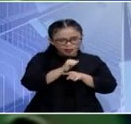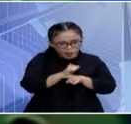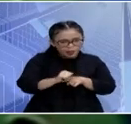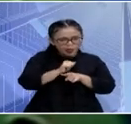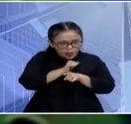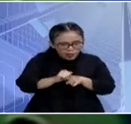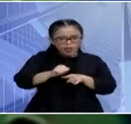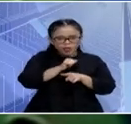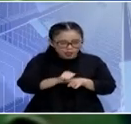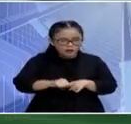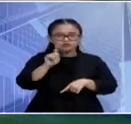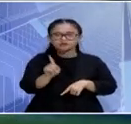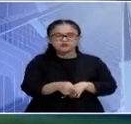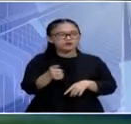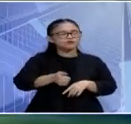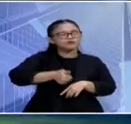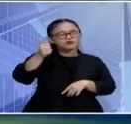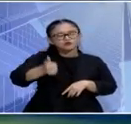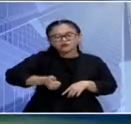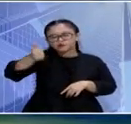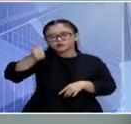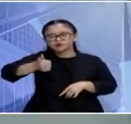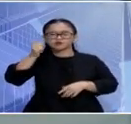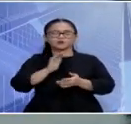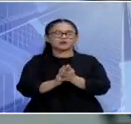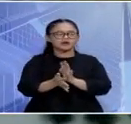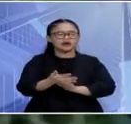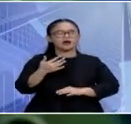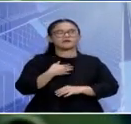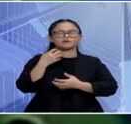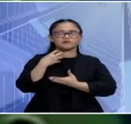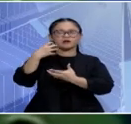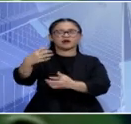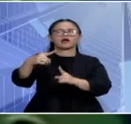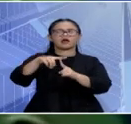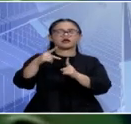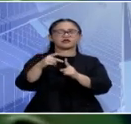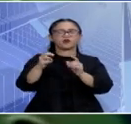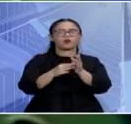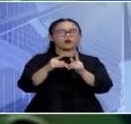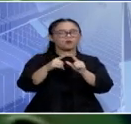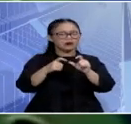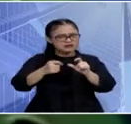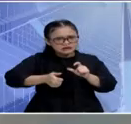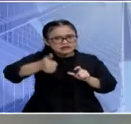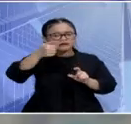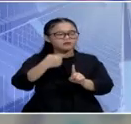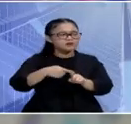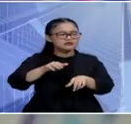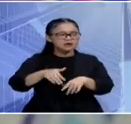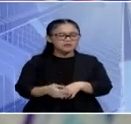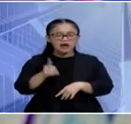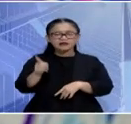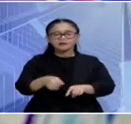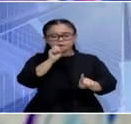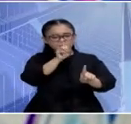Arbi lolos dari lubang jarum dan memenangi juara dalam final Piala Thomas 1994. Bahkan Haryanto Arbi mendapat kehormatan dengan